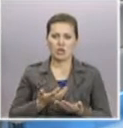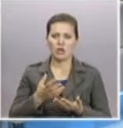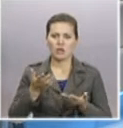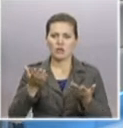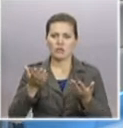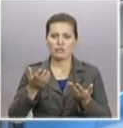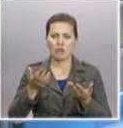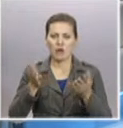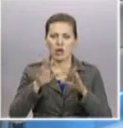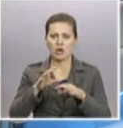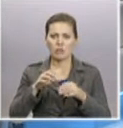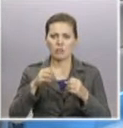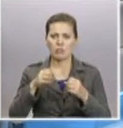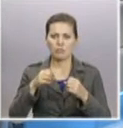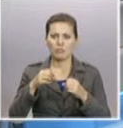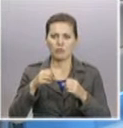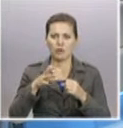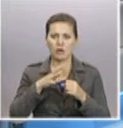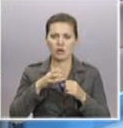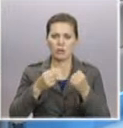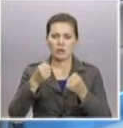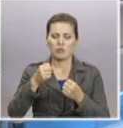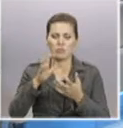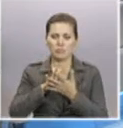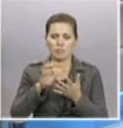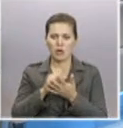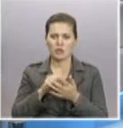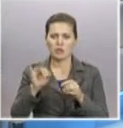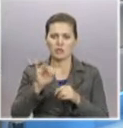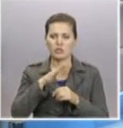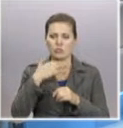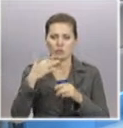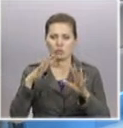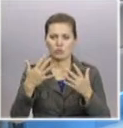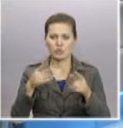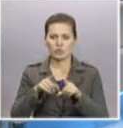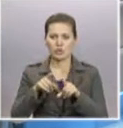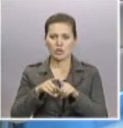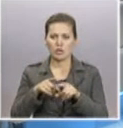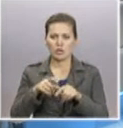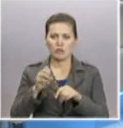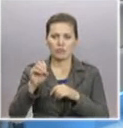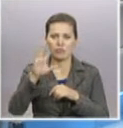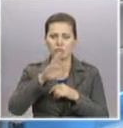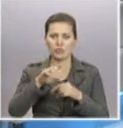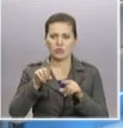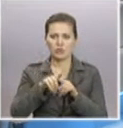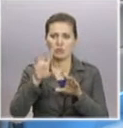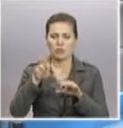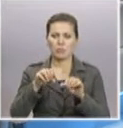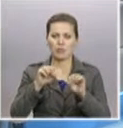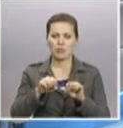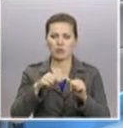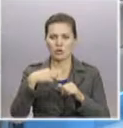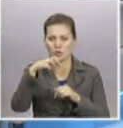И мало того, что машина пришла в негодность, вот, и таких случаев очень много, понимаете? Вот в Европе, например, во всех правовых